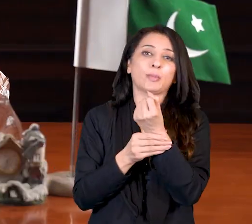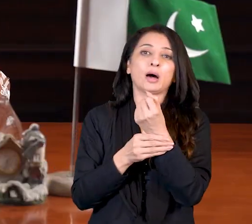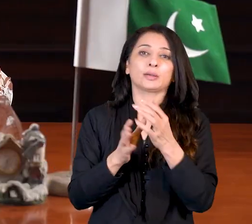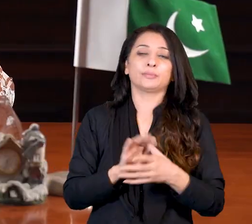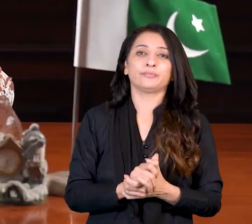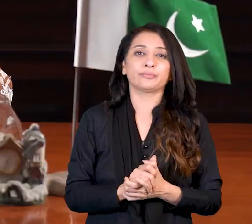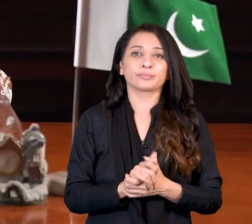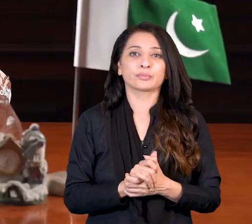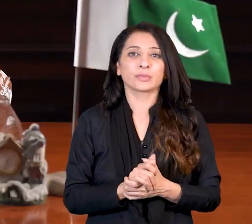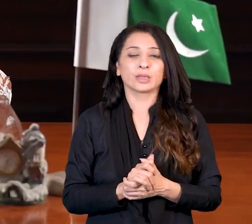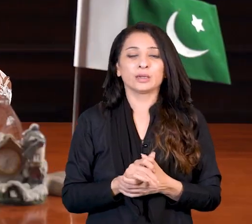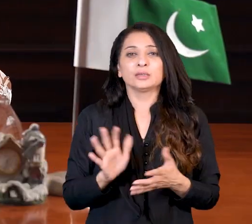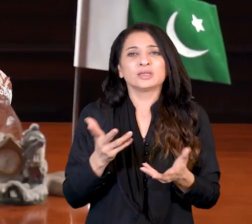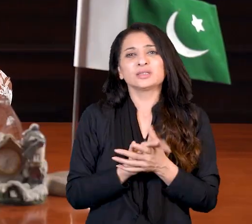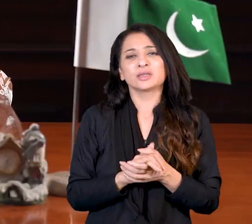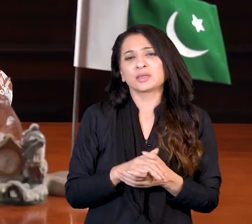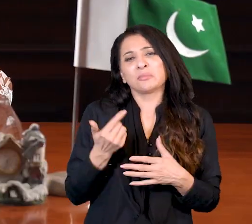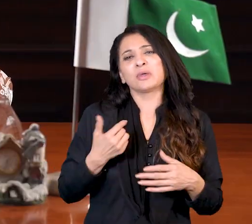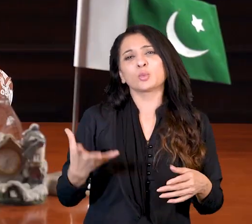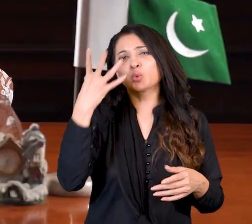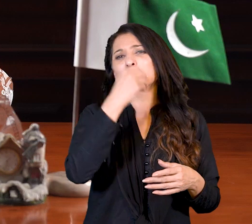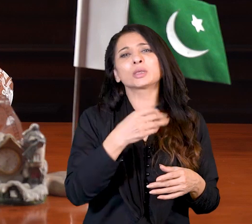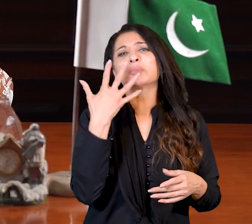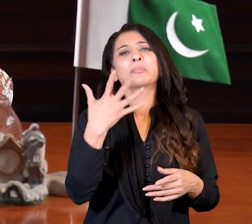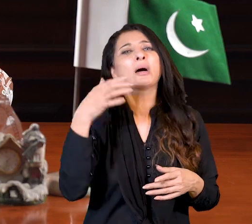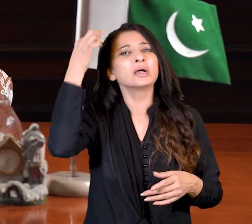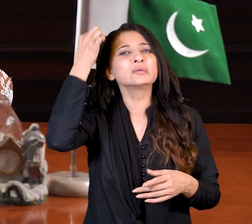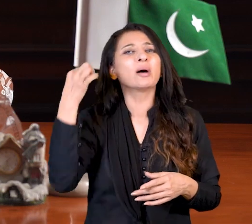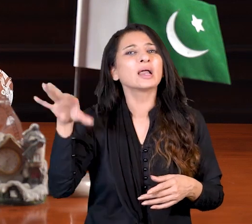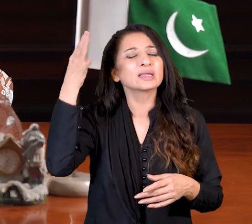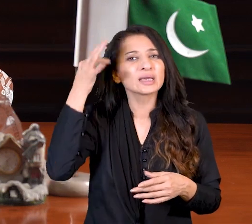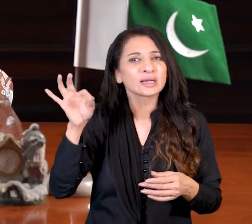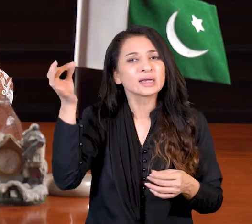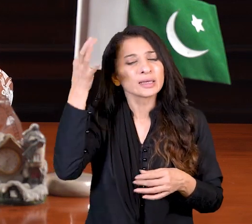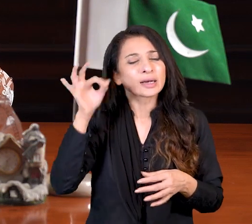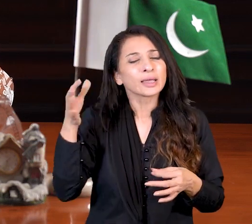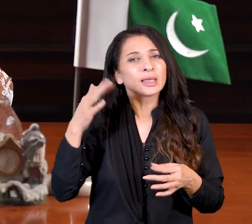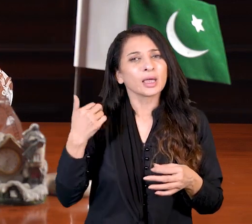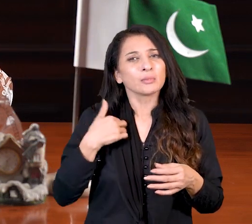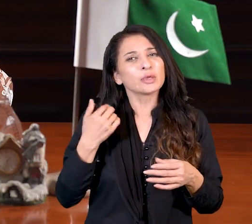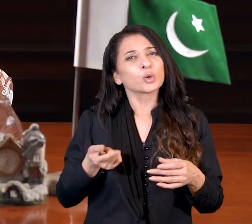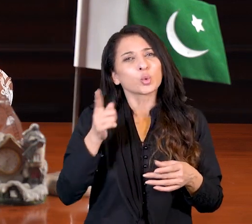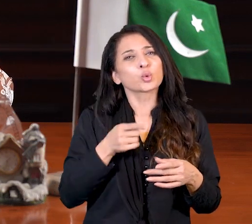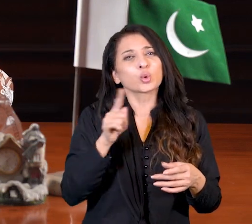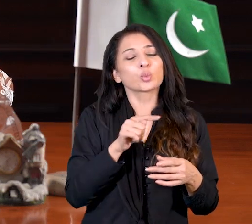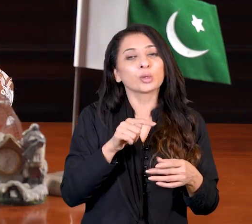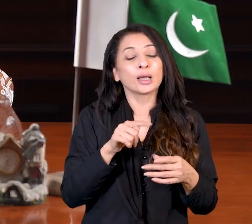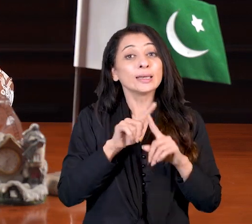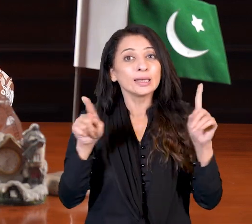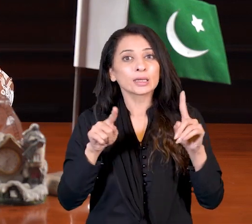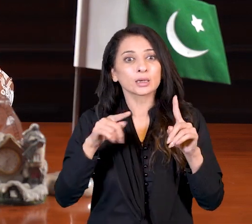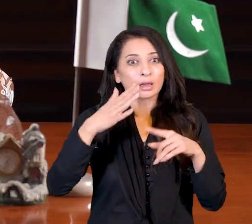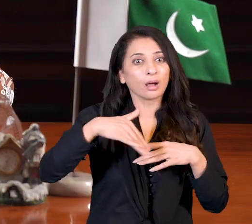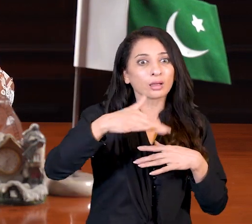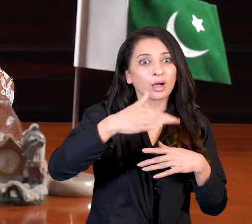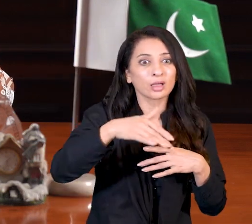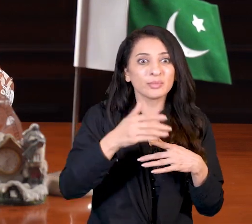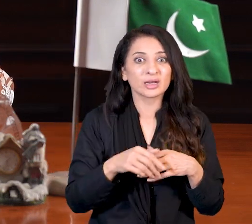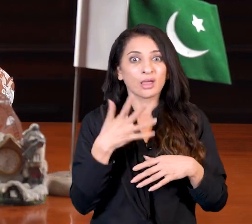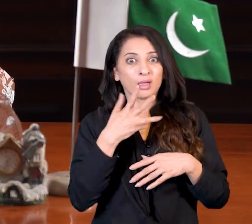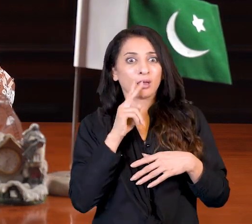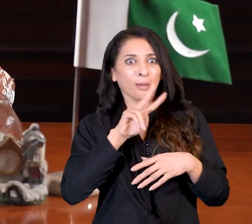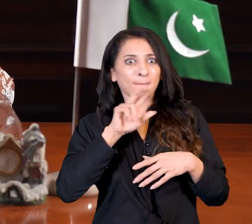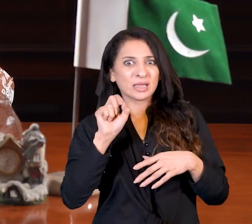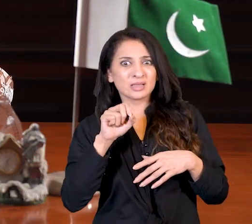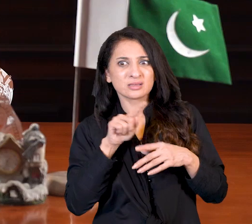पे उनके 5 बाल दिन में गिरते हैं और एकदम से उनके बाल 20 या 50 बाल गिरना शुरू हो जाए डेली, वो देखें